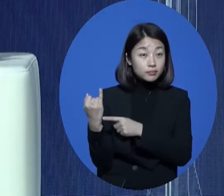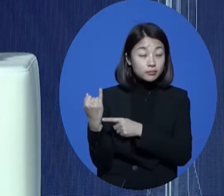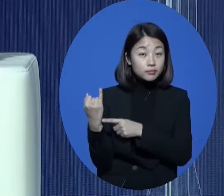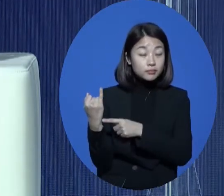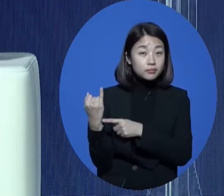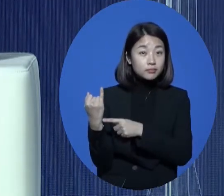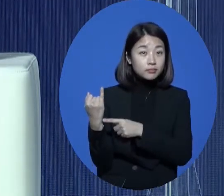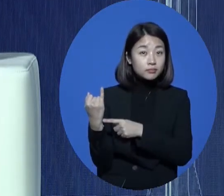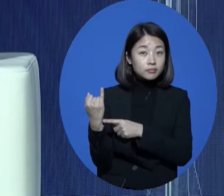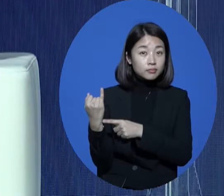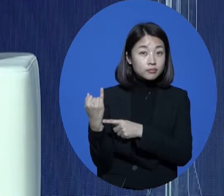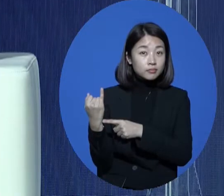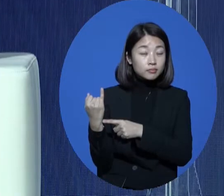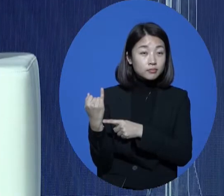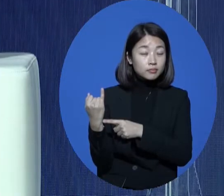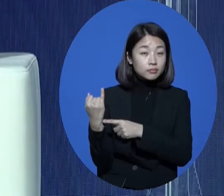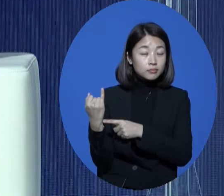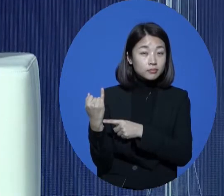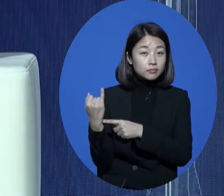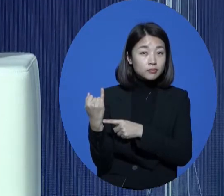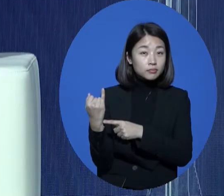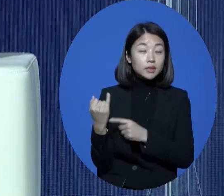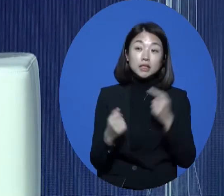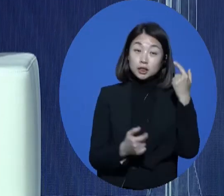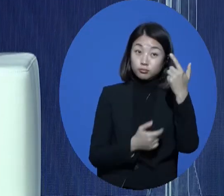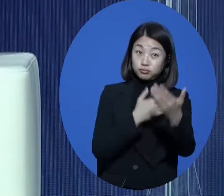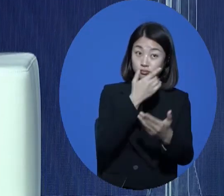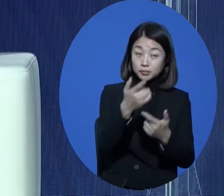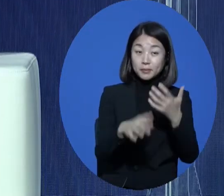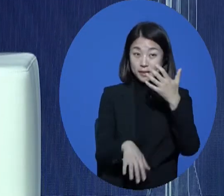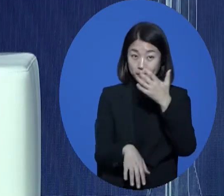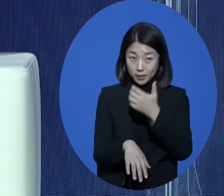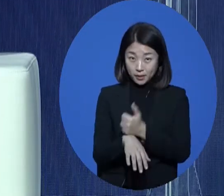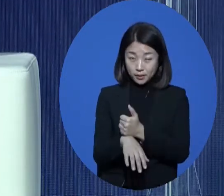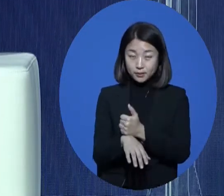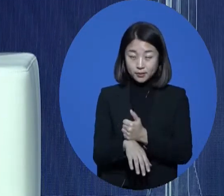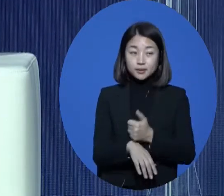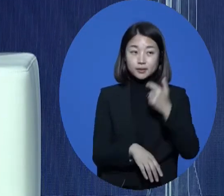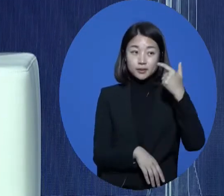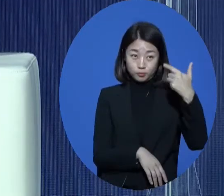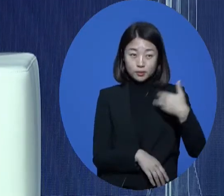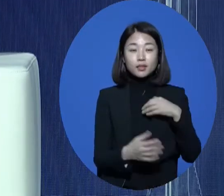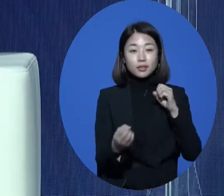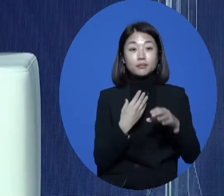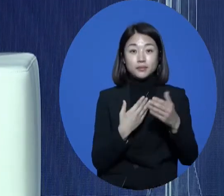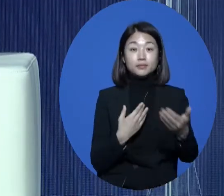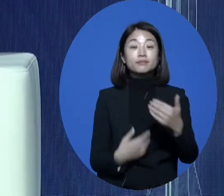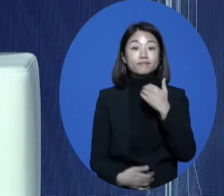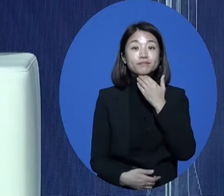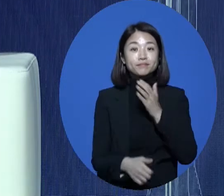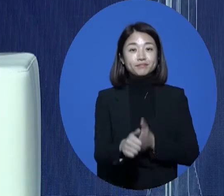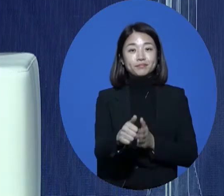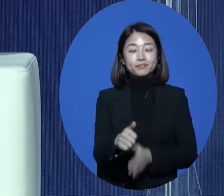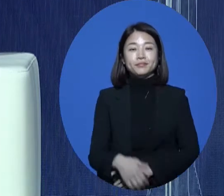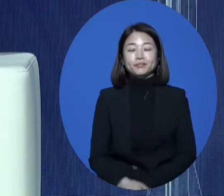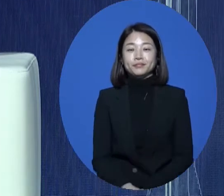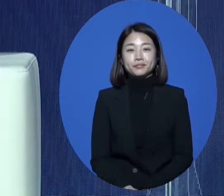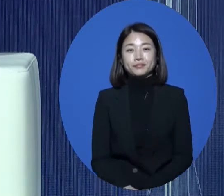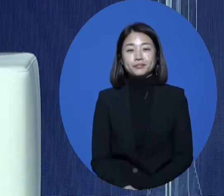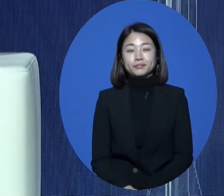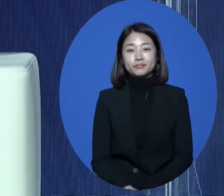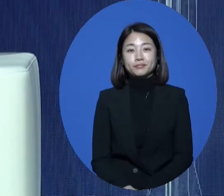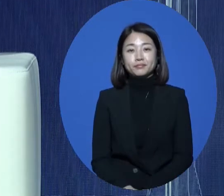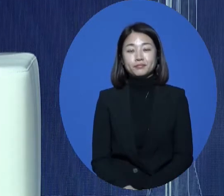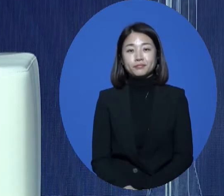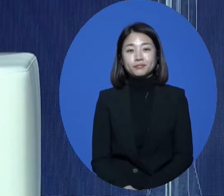좀 주최 측에 주시면 마지막 부분에 이렇게 답변을 받도록 하겠습니다.